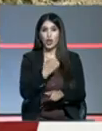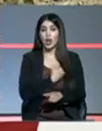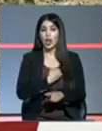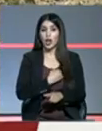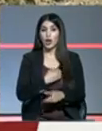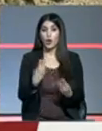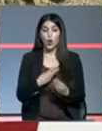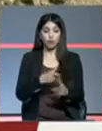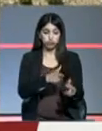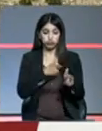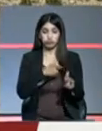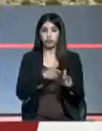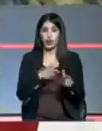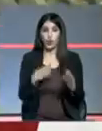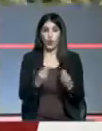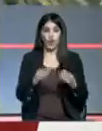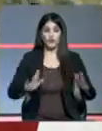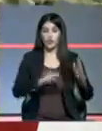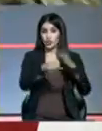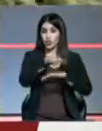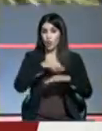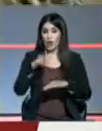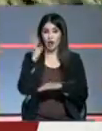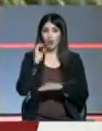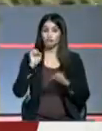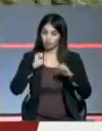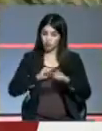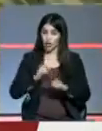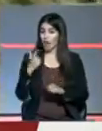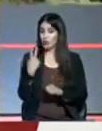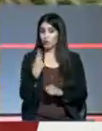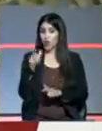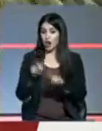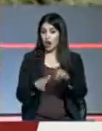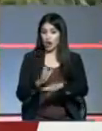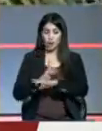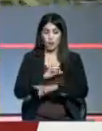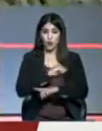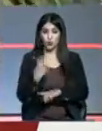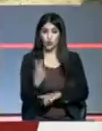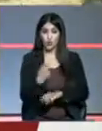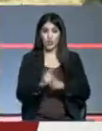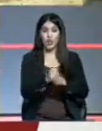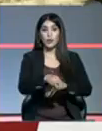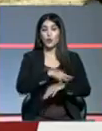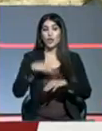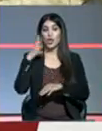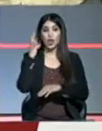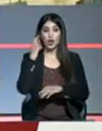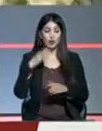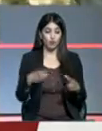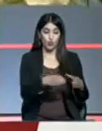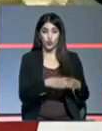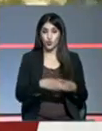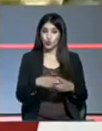سلاحنا وتيره بجبل مخيله تمكنت فرقه الابحاث التابعه الحرس الوطني بال جسرين وطرقه التصدي